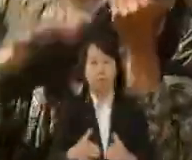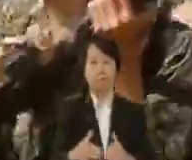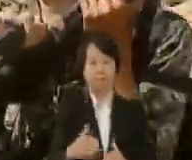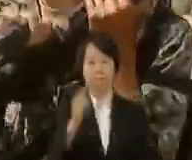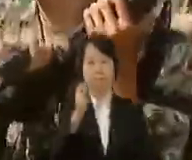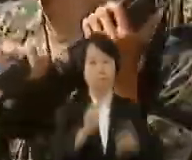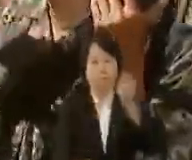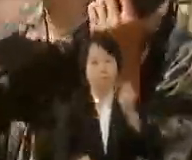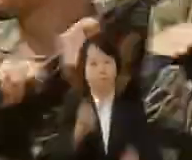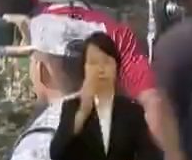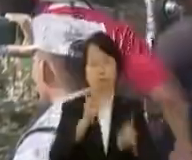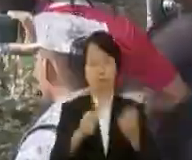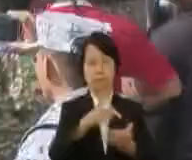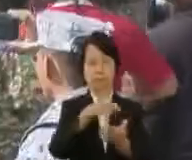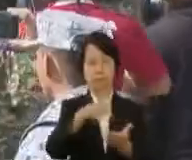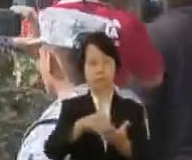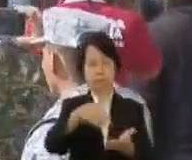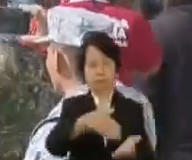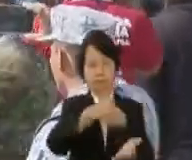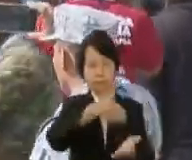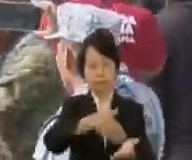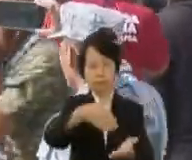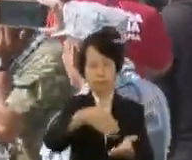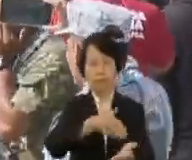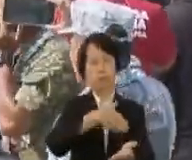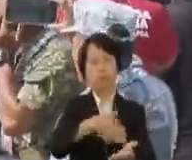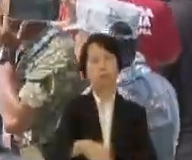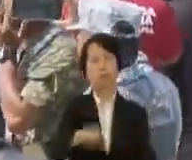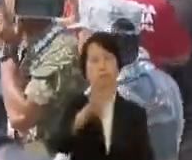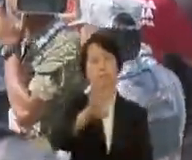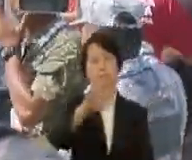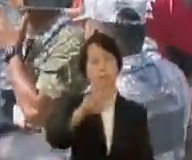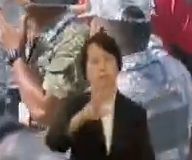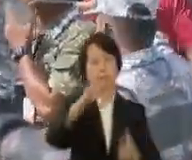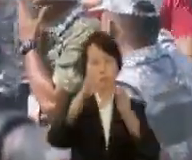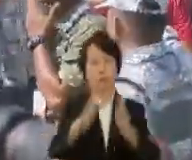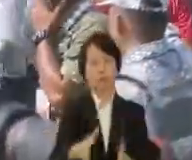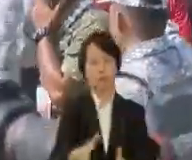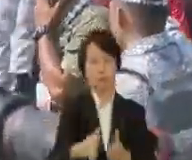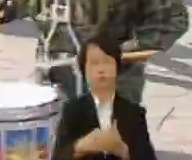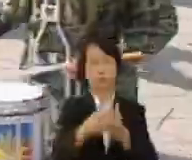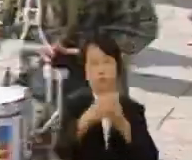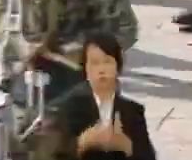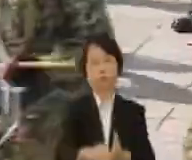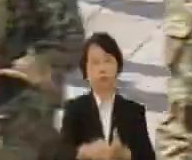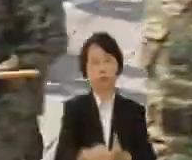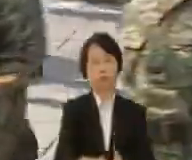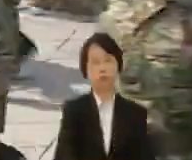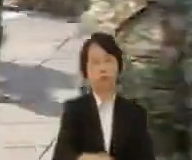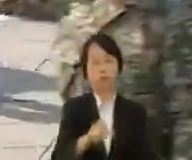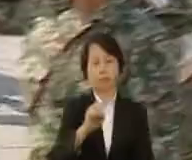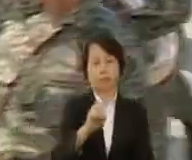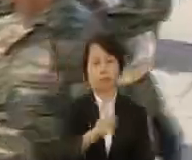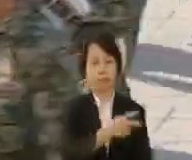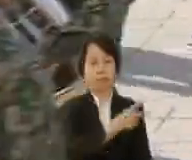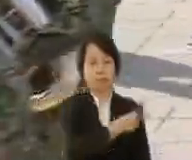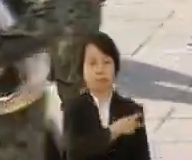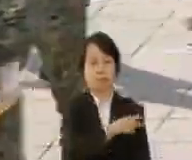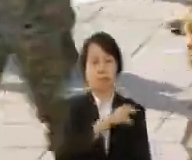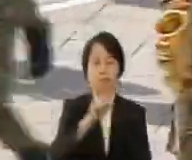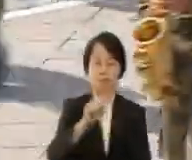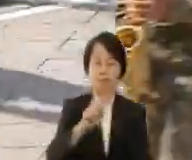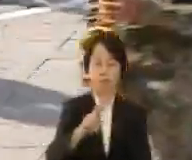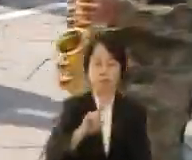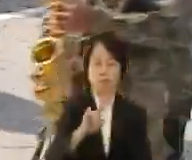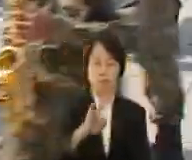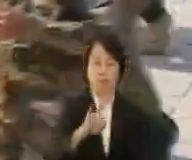Pancaragam dari Pusat Latihan Musik Tentera Darat seramai 43 anggota pimpinan Sub Sergeant Syarizal bin